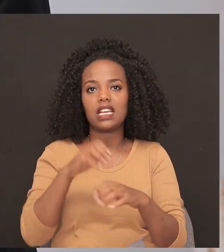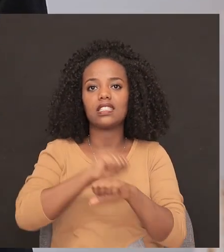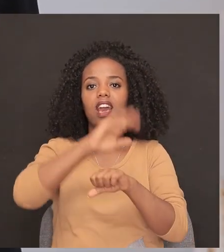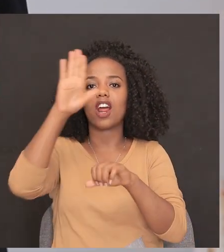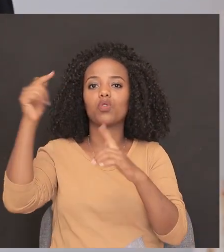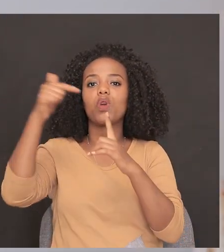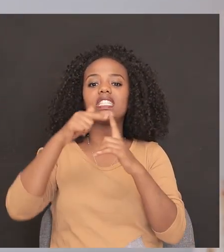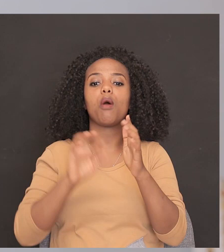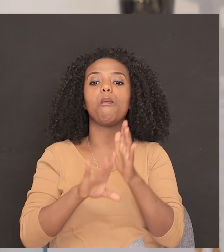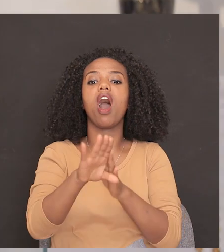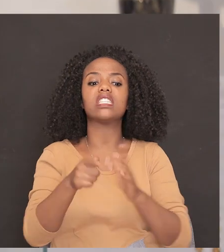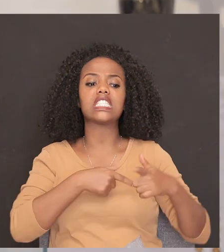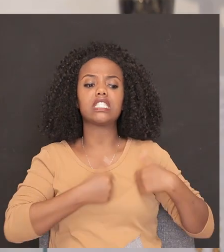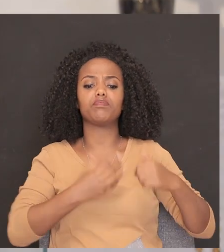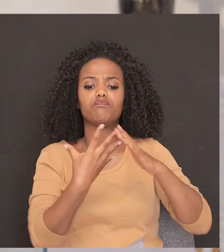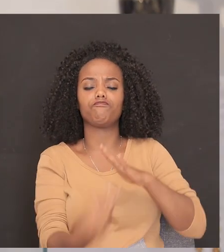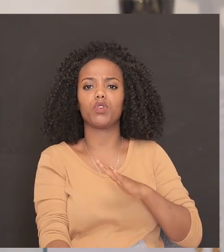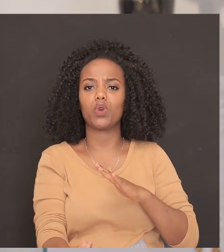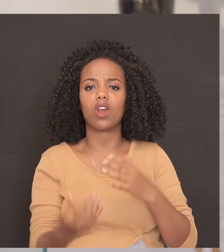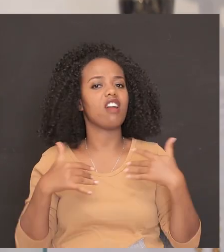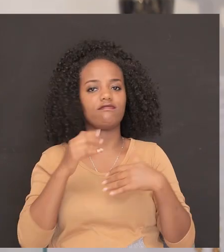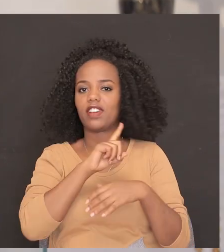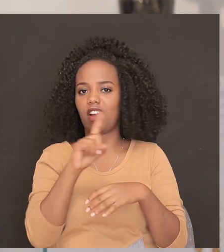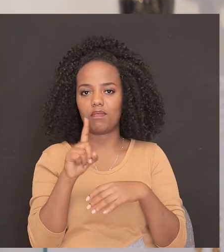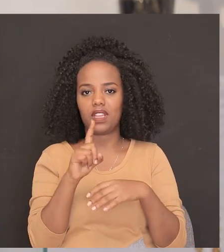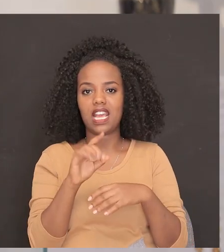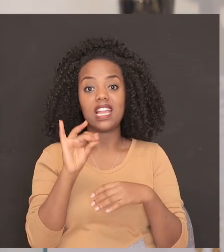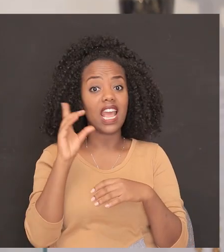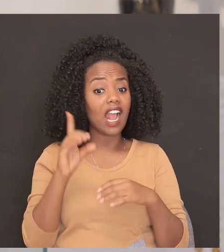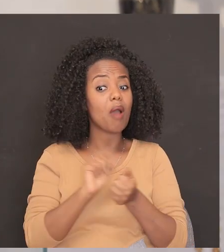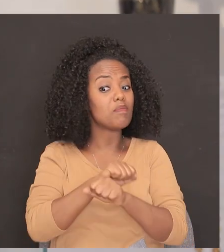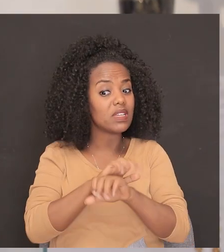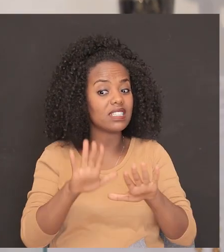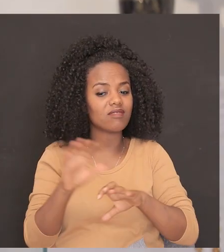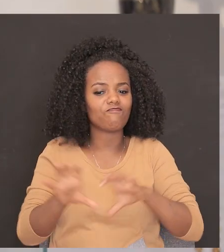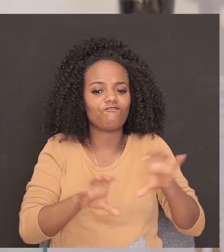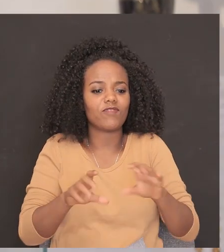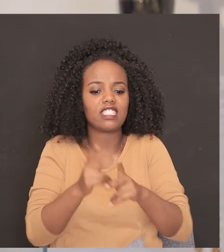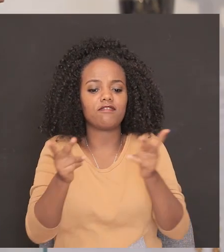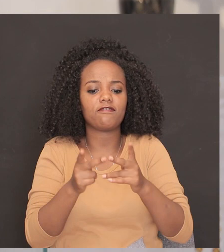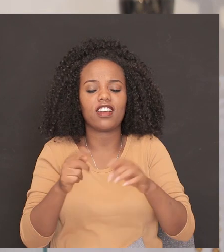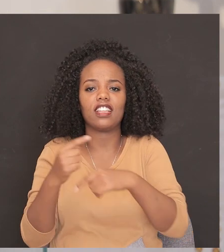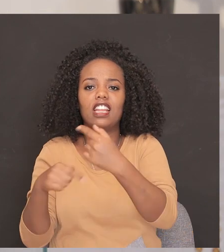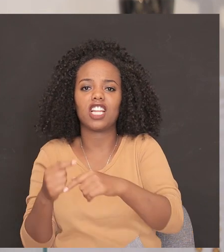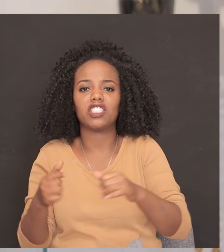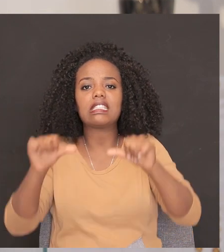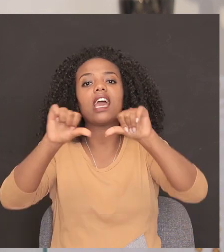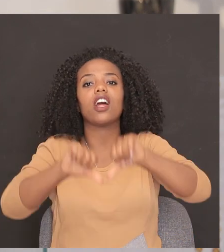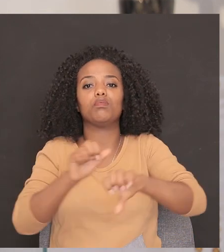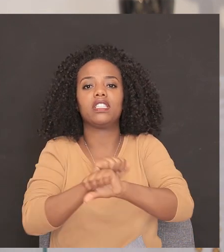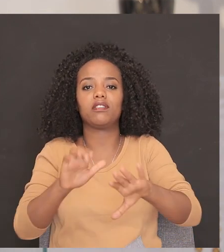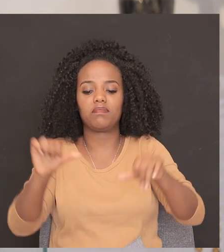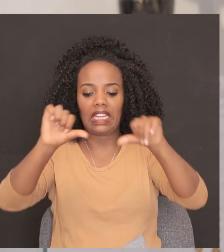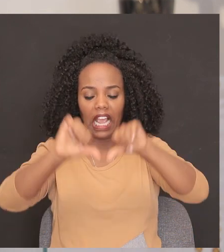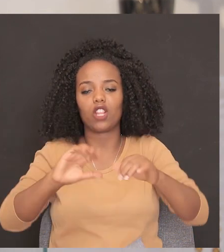ተራሮችም ወደ ባህር ልብ ቢወሰዱ አንፈራም። ለካ ምድር ትነዋወጣለች፣ ስፍራ ትለቃለች፣ ትከዳለች ለካ።